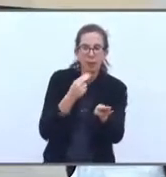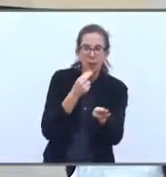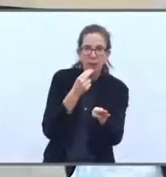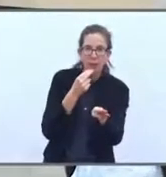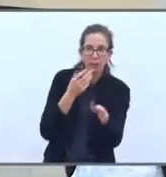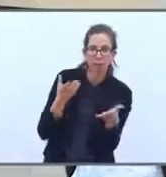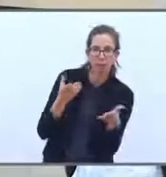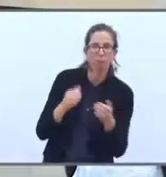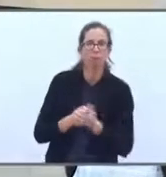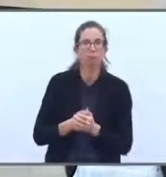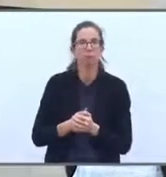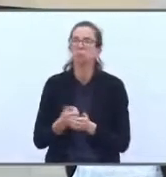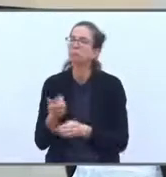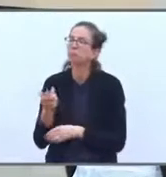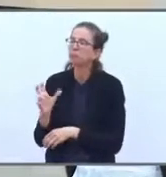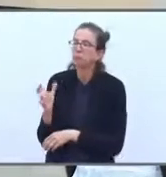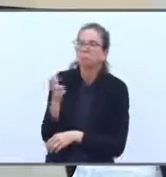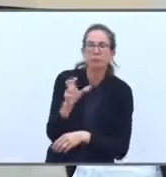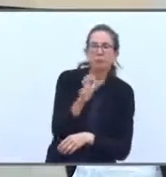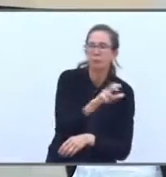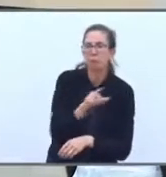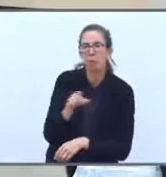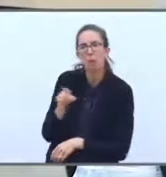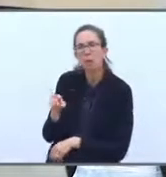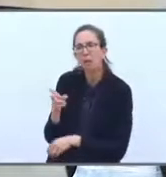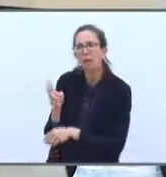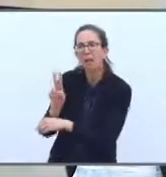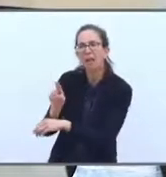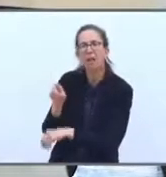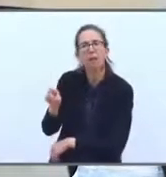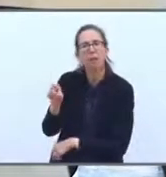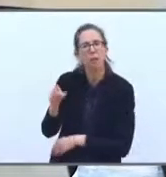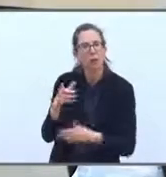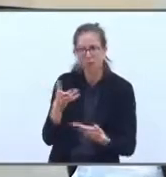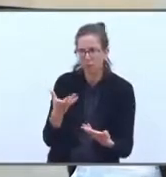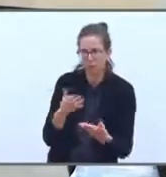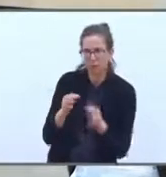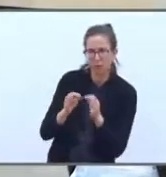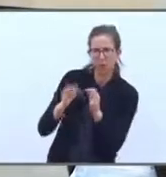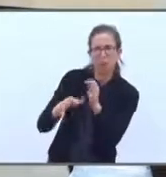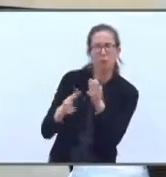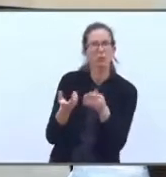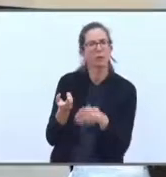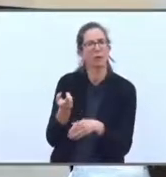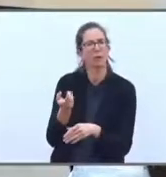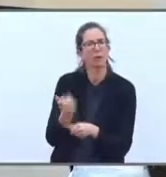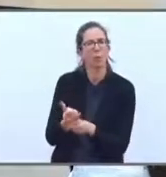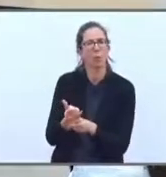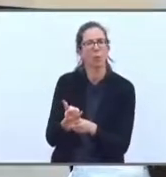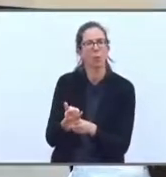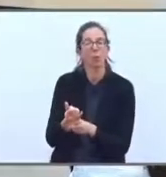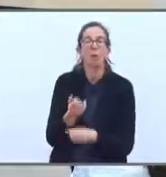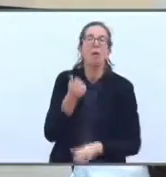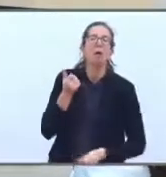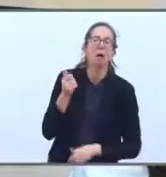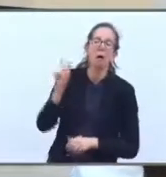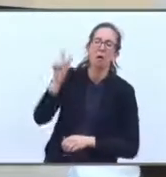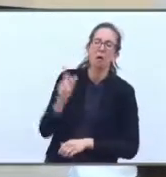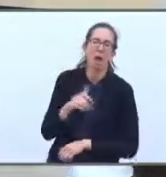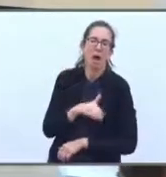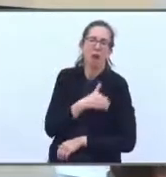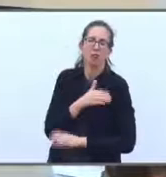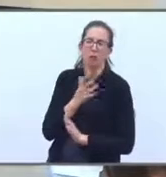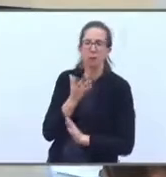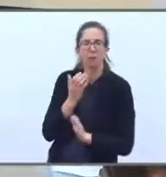ces délégataires, Aqualter, avait faussé des résultats. En tout cas, un agent d'Aqualter avait faussé ses résultats.